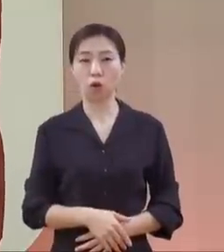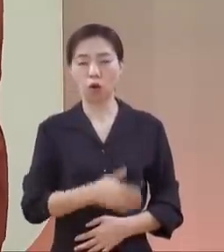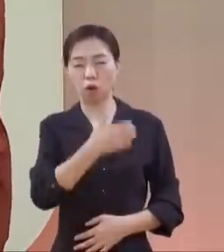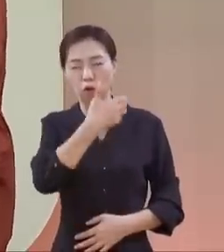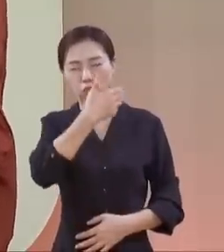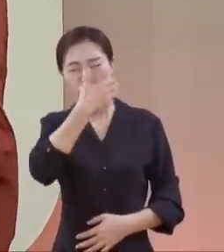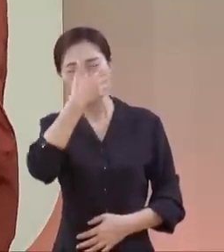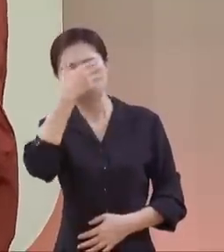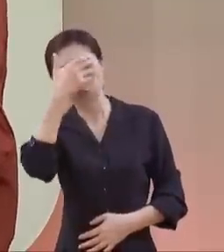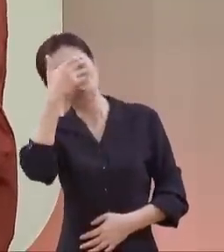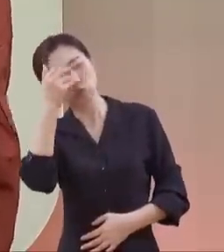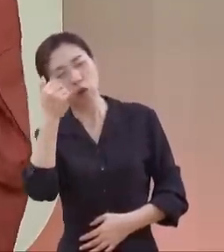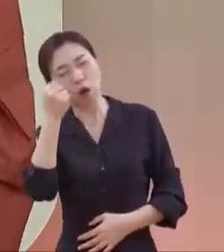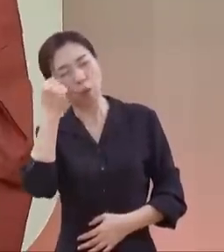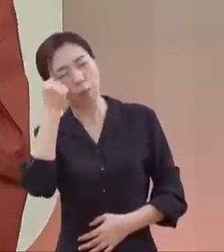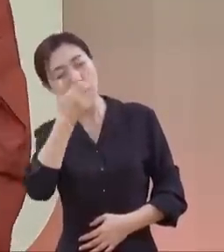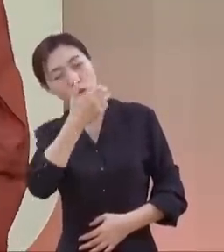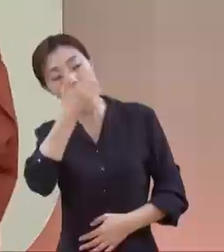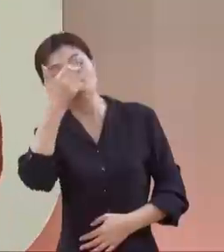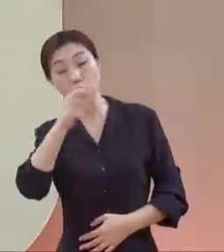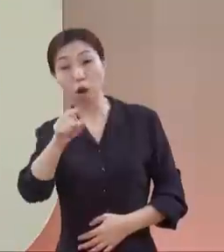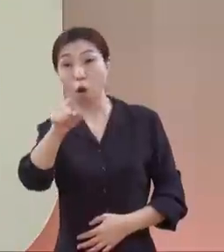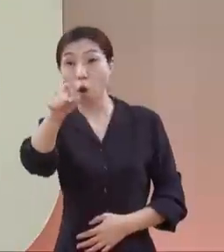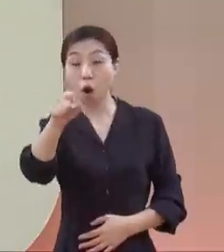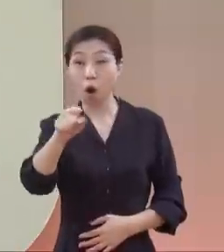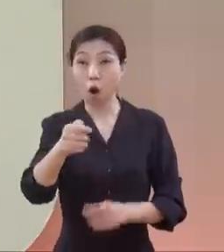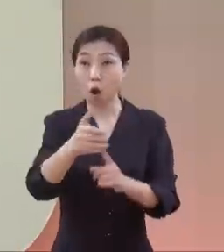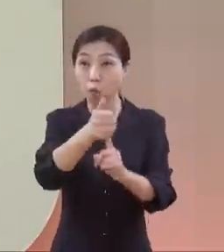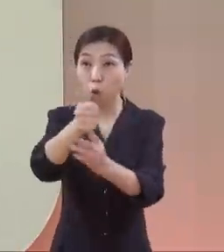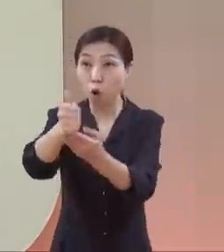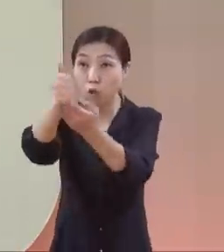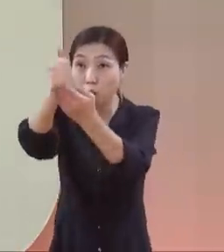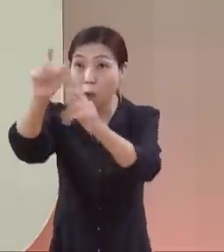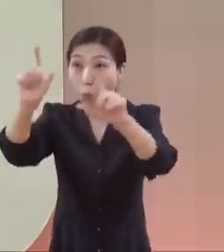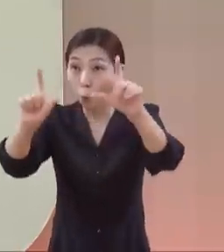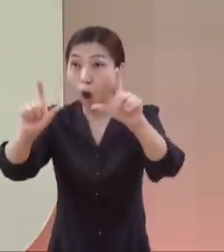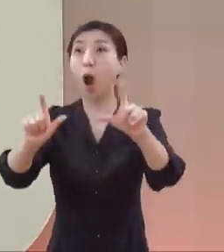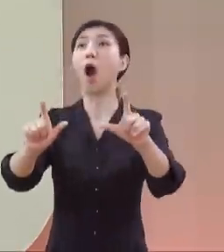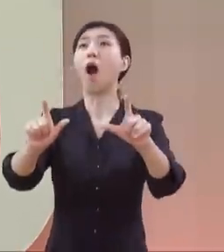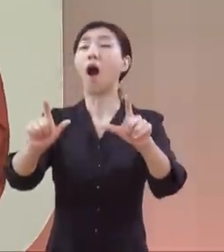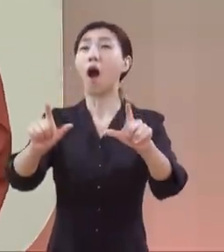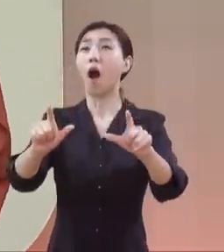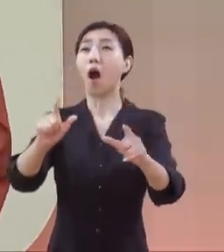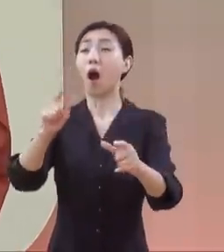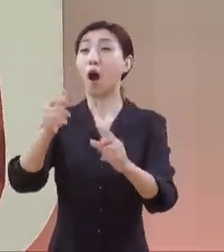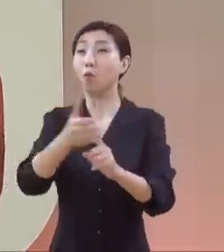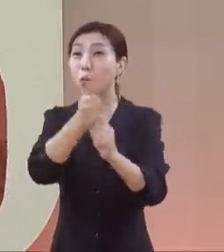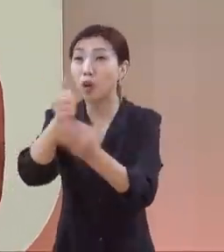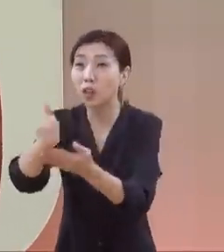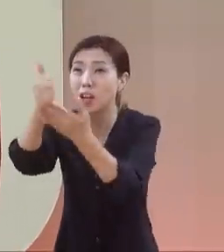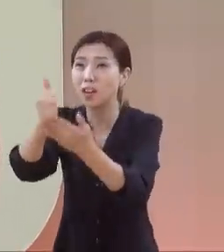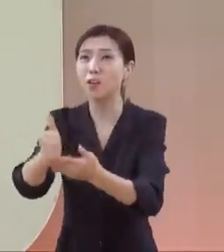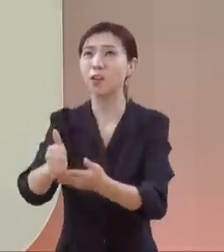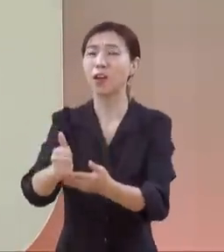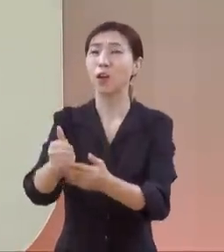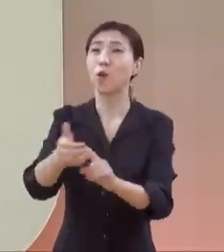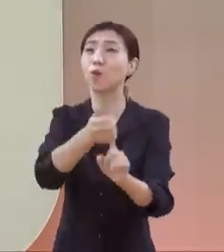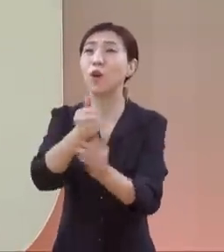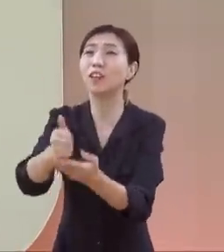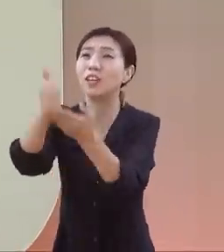뒷모습이 다 보여 가지고 너무나 반가운 마음에 부처님 부처님하고 부처님